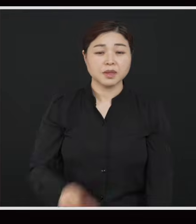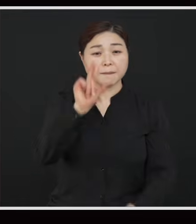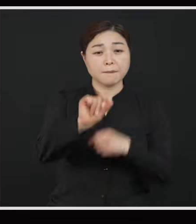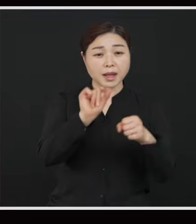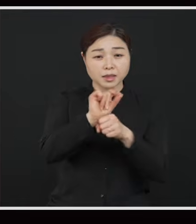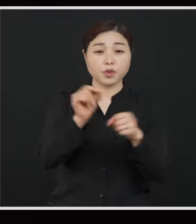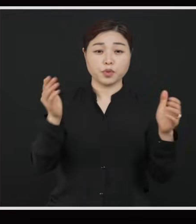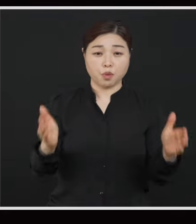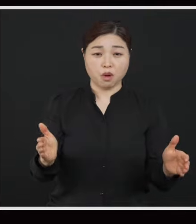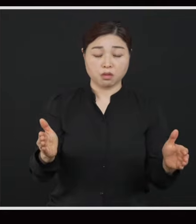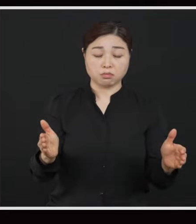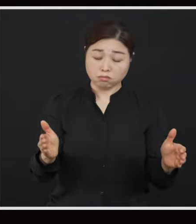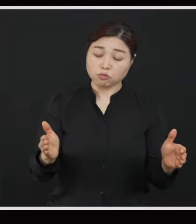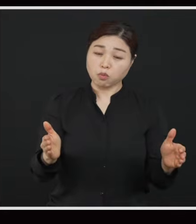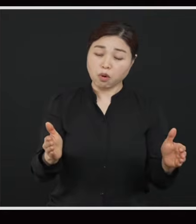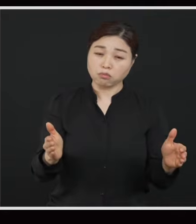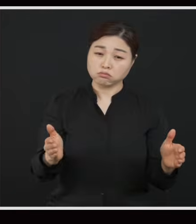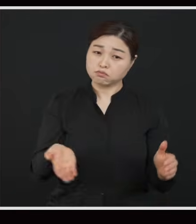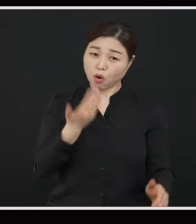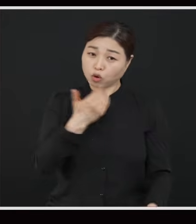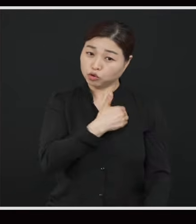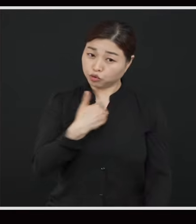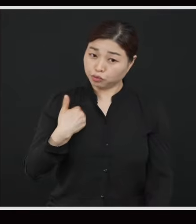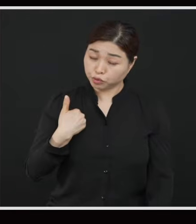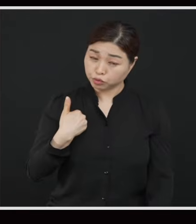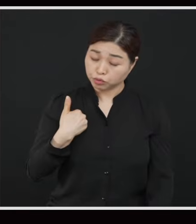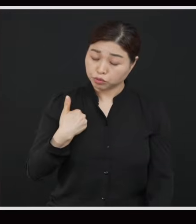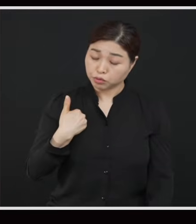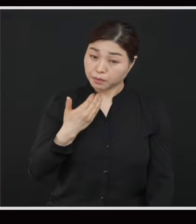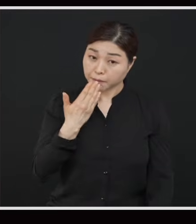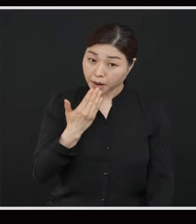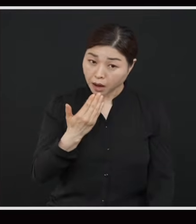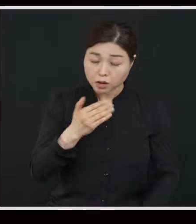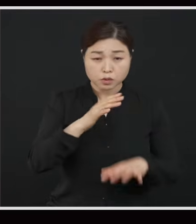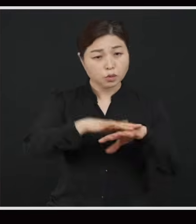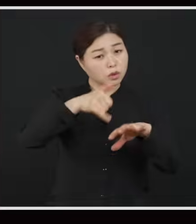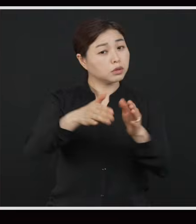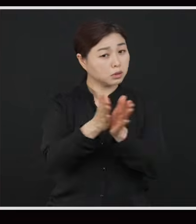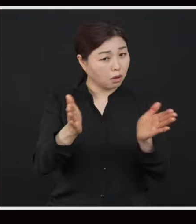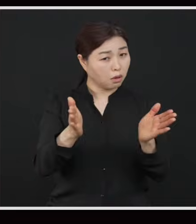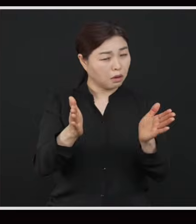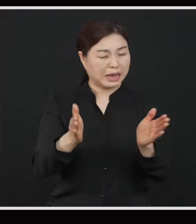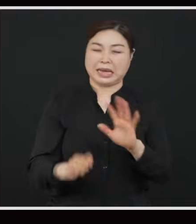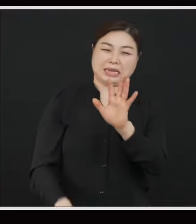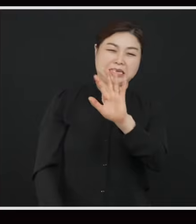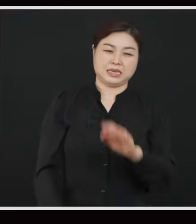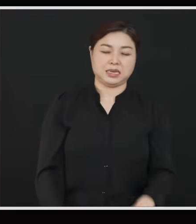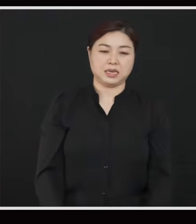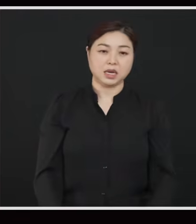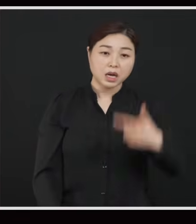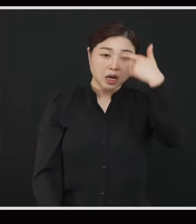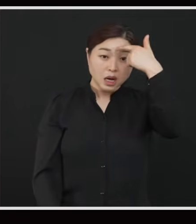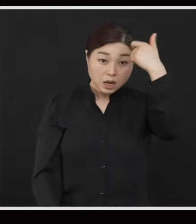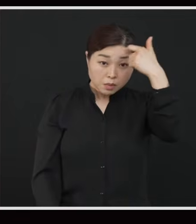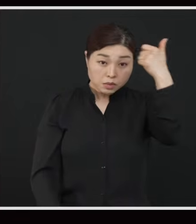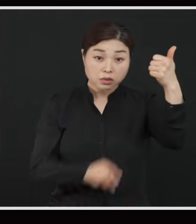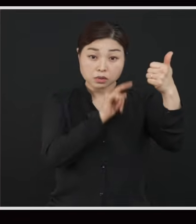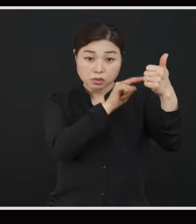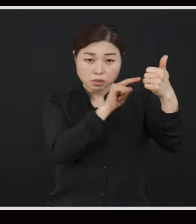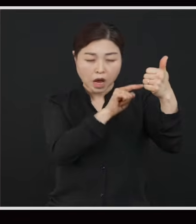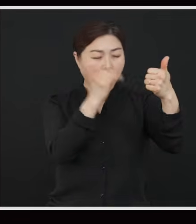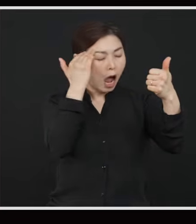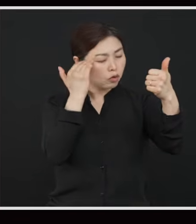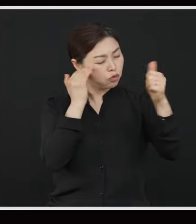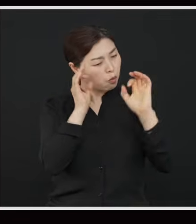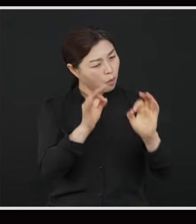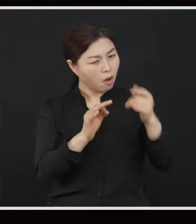10,000년 동안은 그럼 우리가 풍족하게 살았느냐? 농사를 짓기 시작했으니까. 아니죠. 저희 지금 할아버지 때까지만 해도